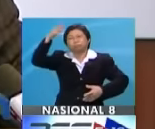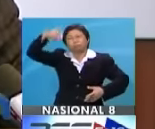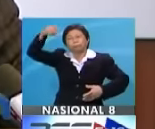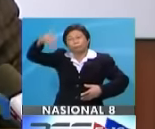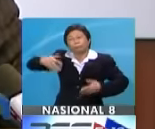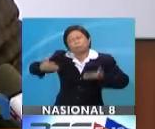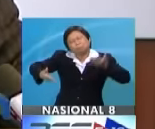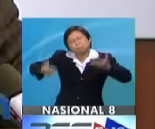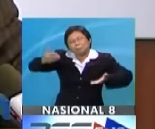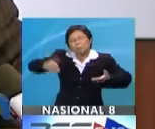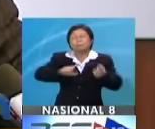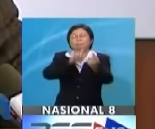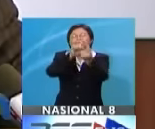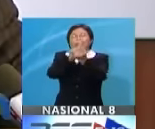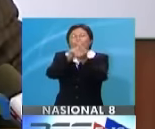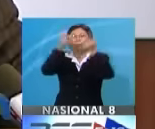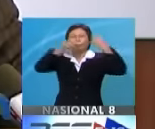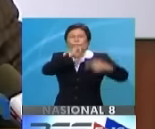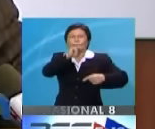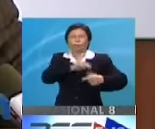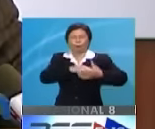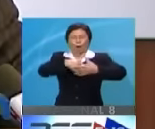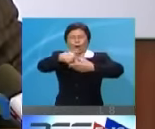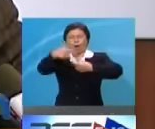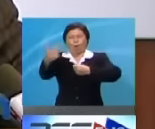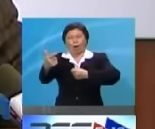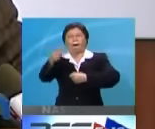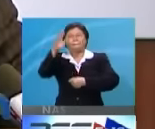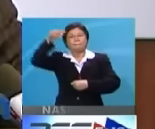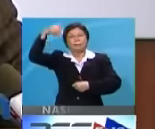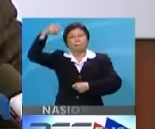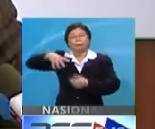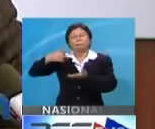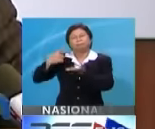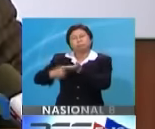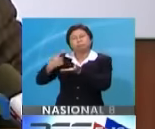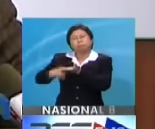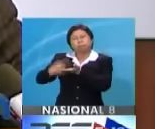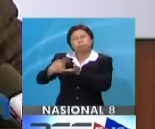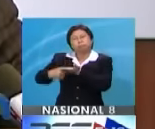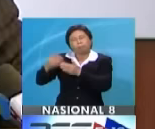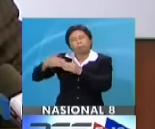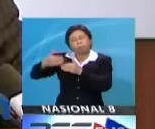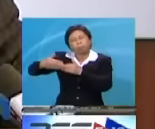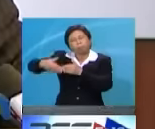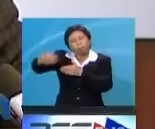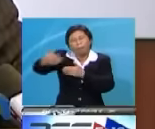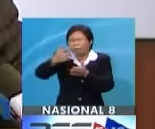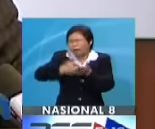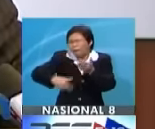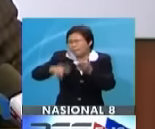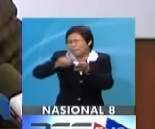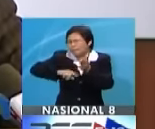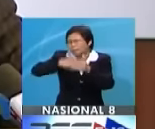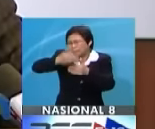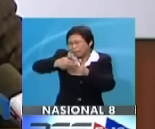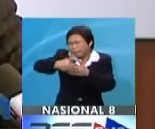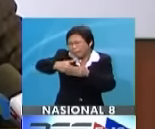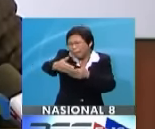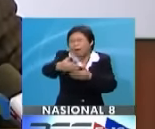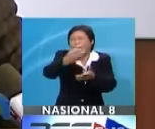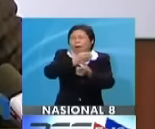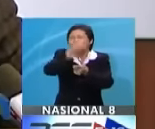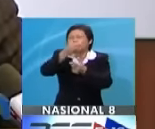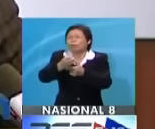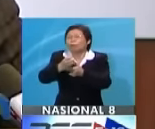Naypyidaw, bertemu dengan Menteri Luar Myanmar dan berbincang seterusnya. Apakah langkah-langkah